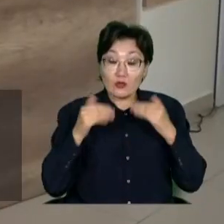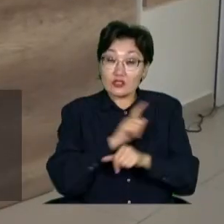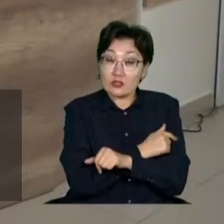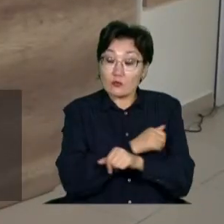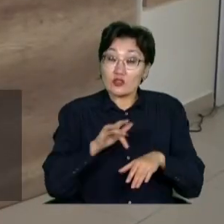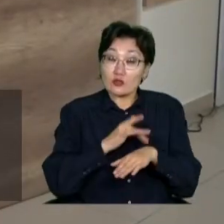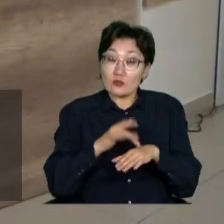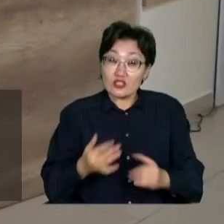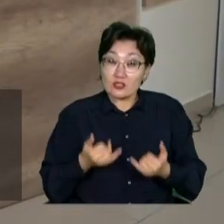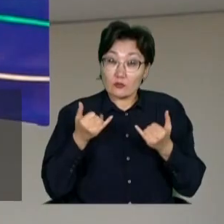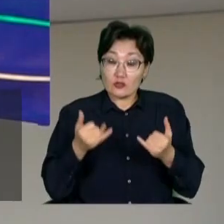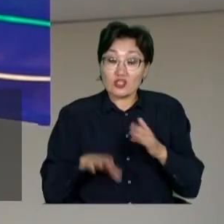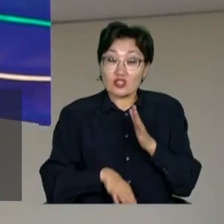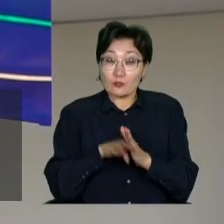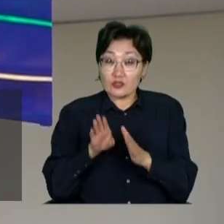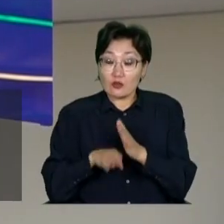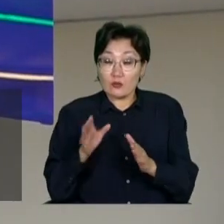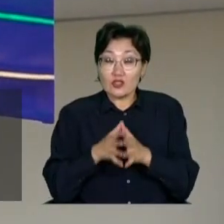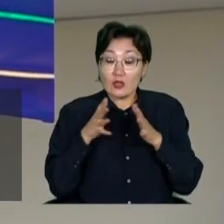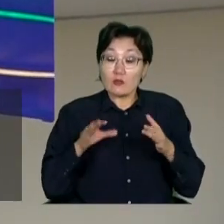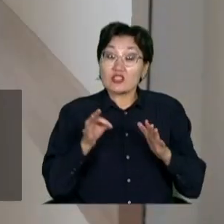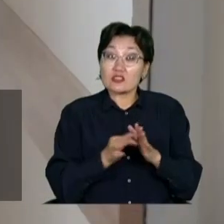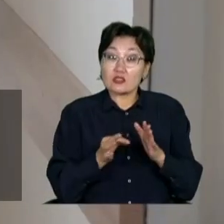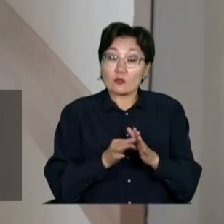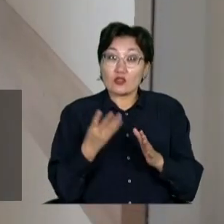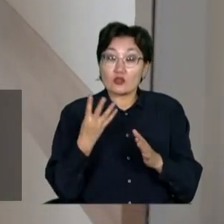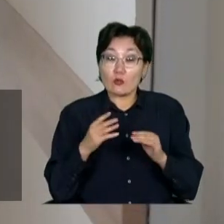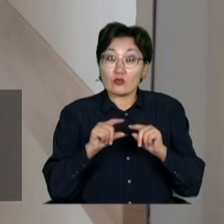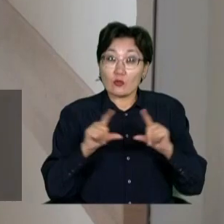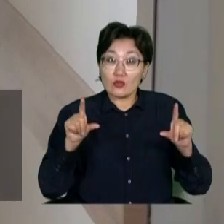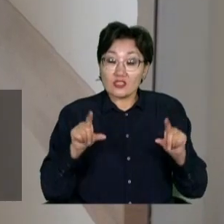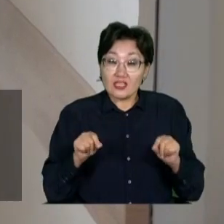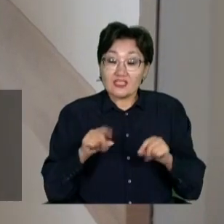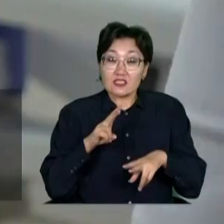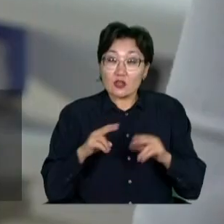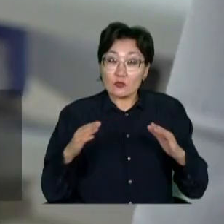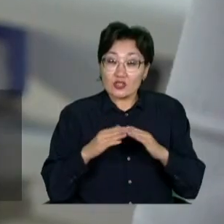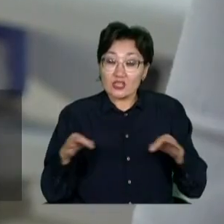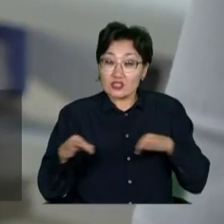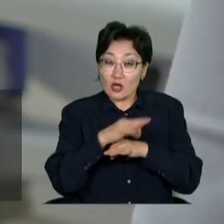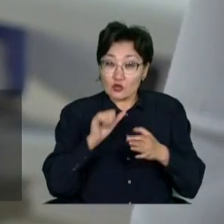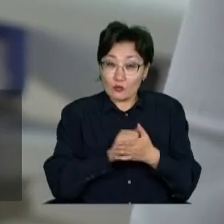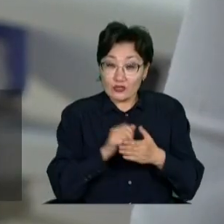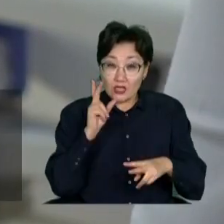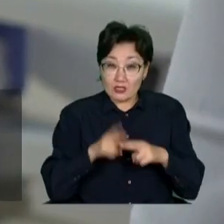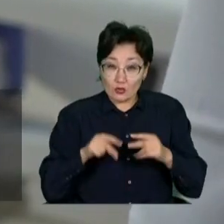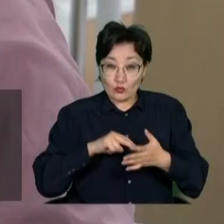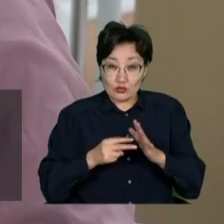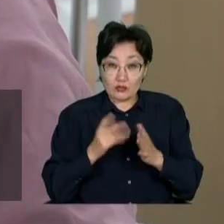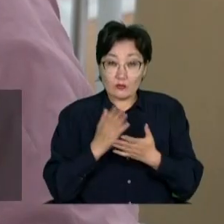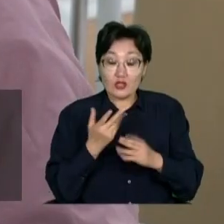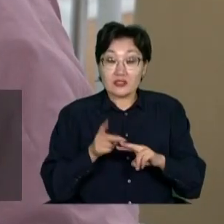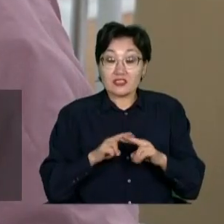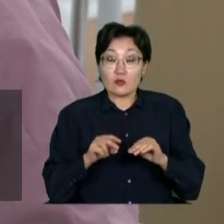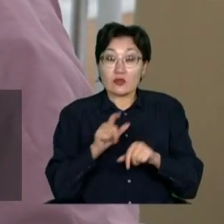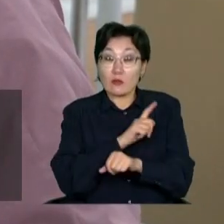медициналық қызмет көрсетуді жақсарту және кеңейту мақсатында 4 денсаулық сақтау нысанының жобалық құжаттамасын аяқтау көзделген. Бұл